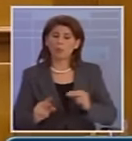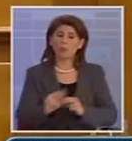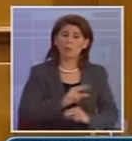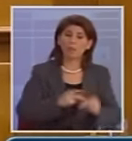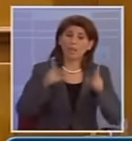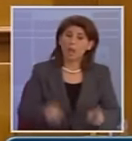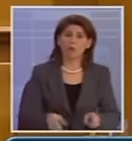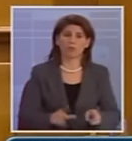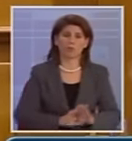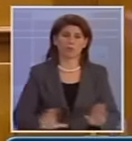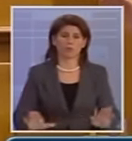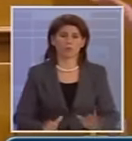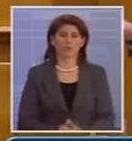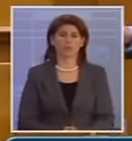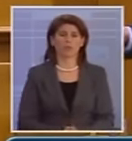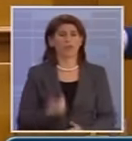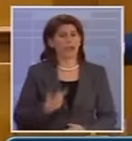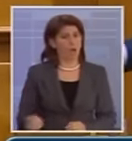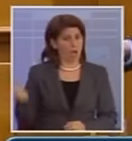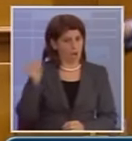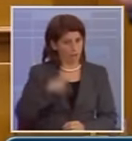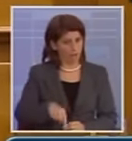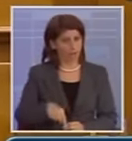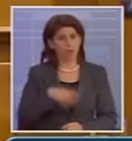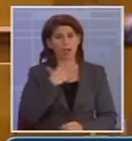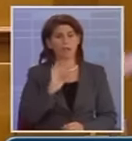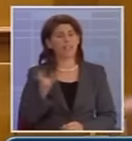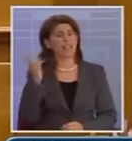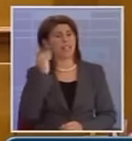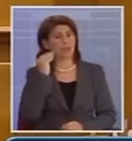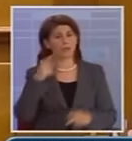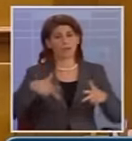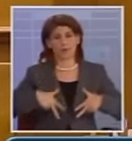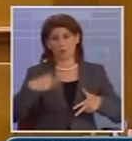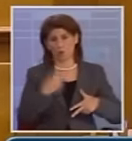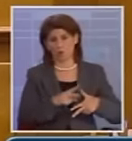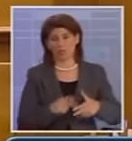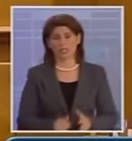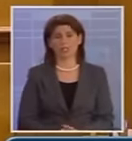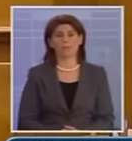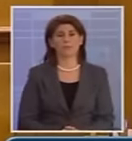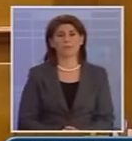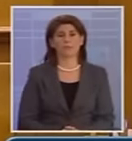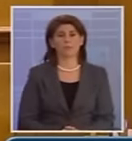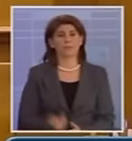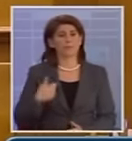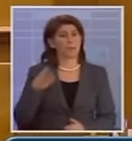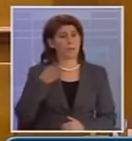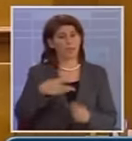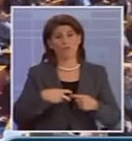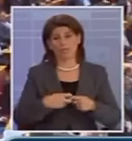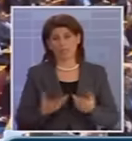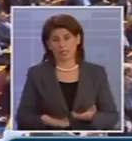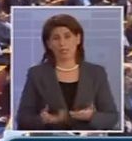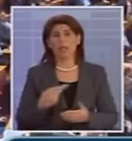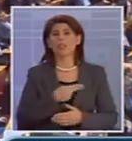κόψουν. Και εγώ αύριο, επειδή κάτι άκουσα από τον υπουργό σας, πηγαίνω στις Βρυξέλλες για